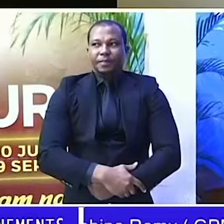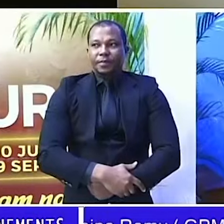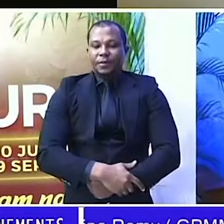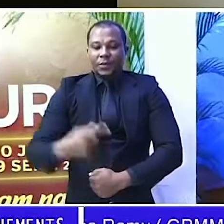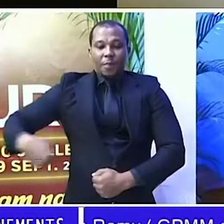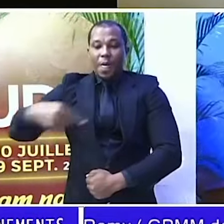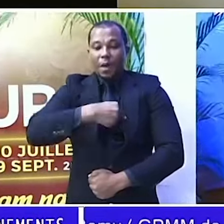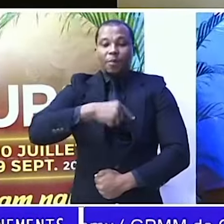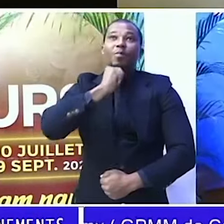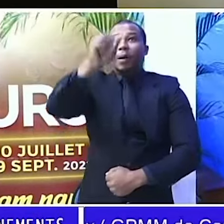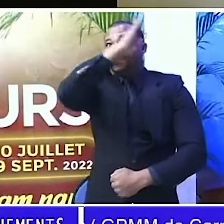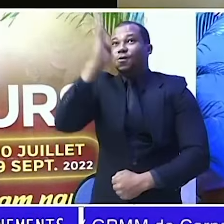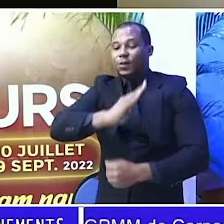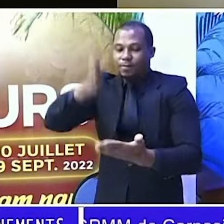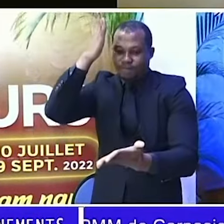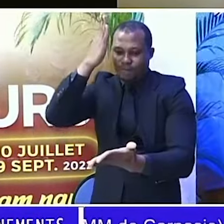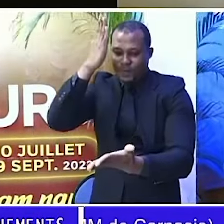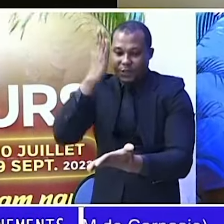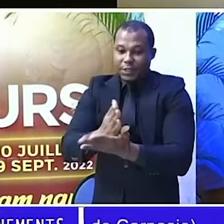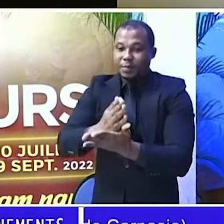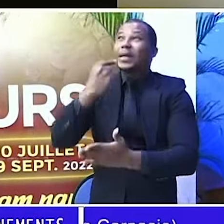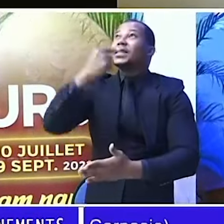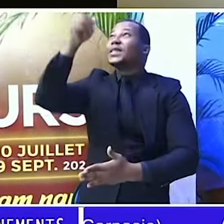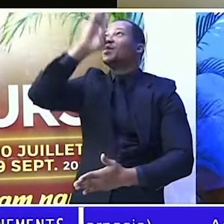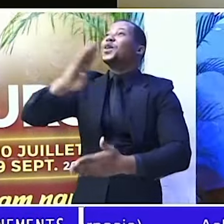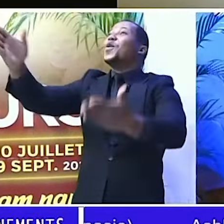Jambes suspendues, dis bon Dieu merci